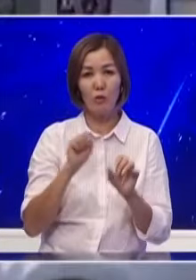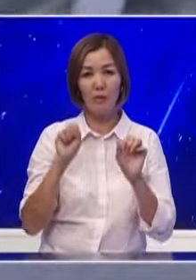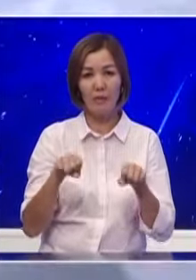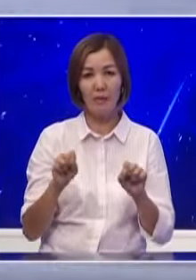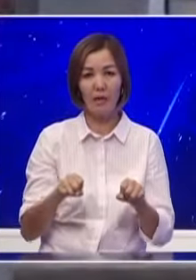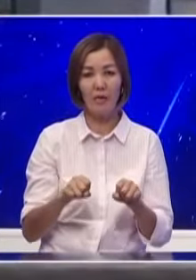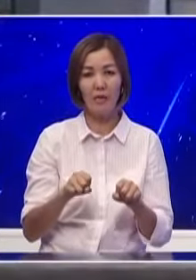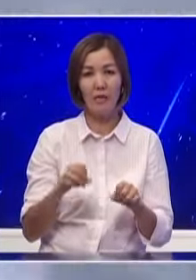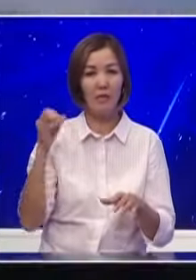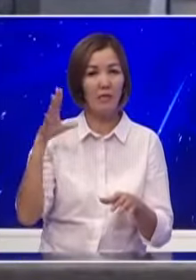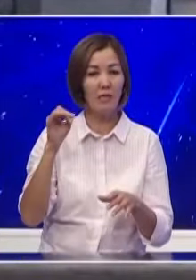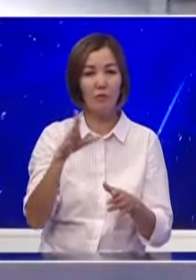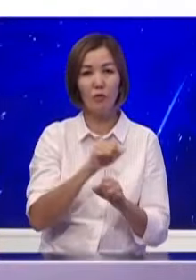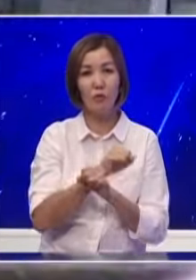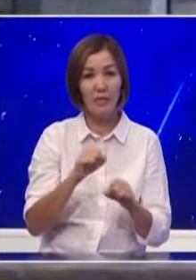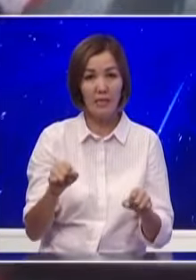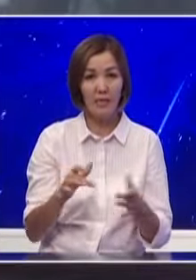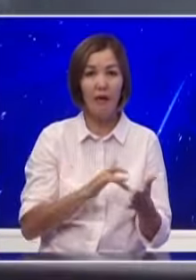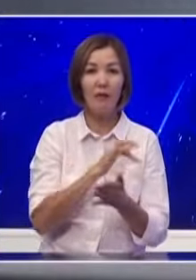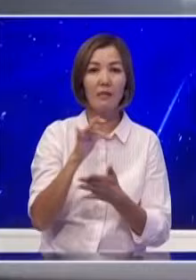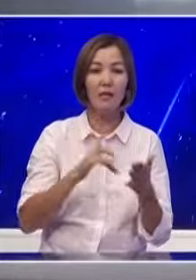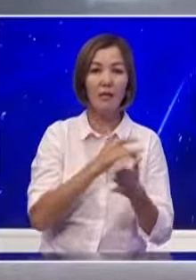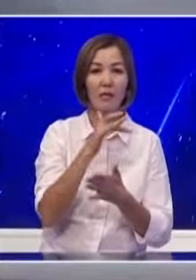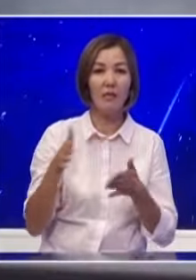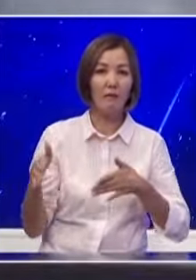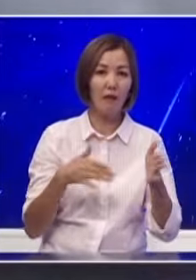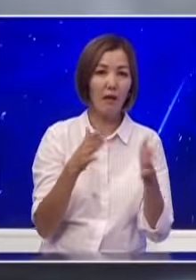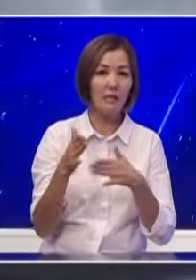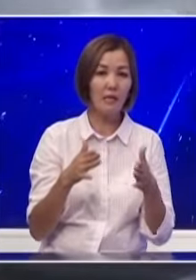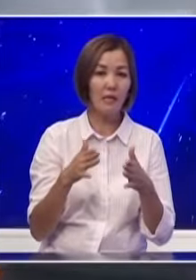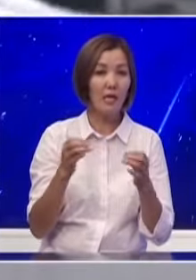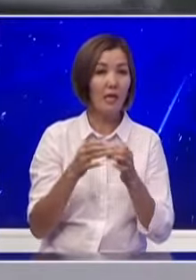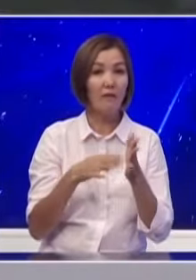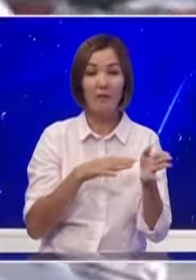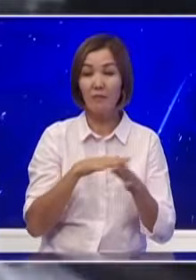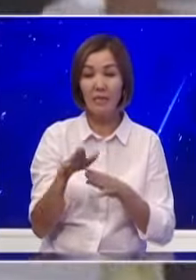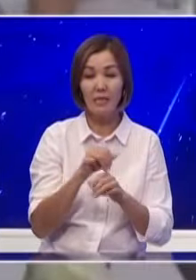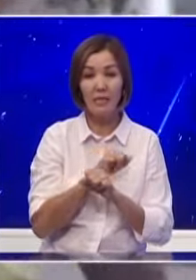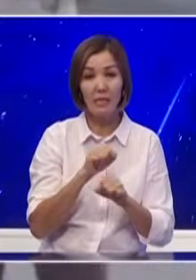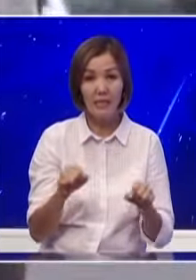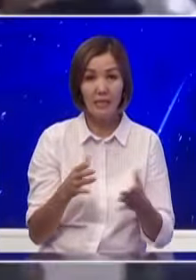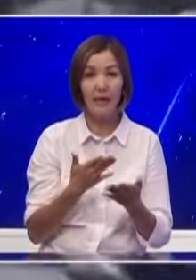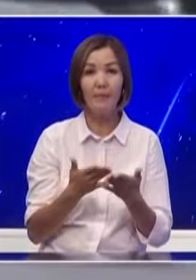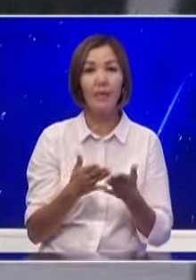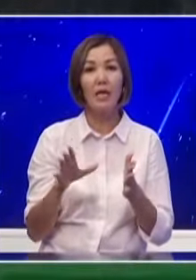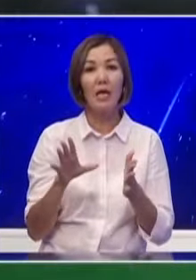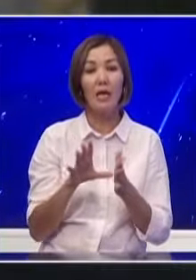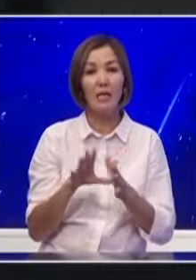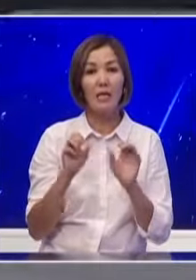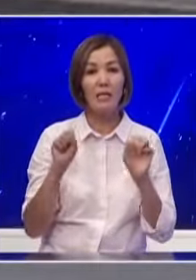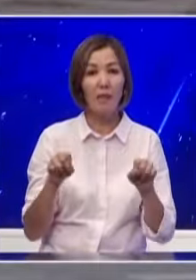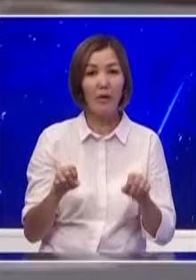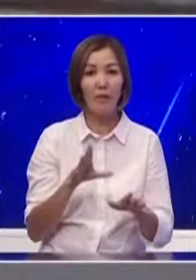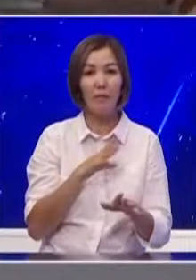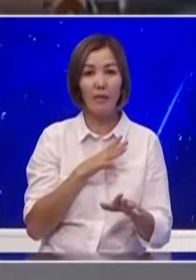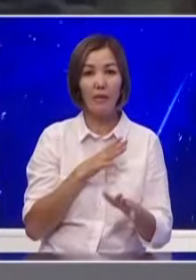на неосвещенных участках, на загородных трассах и несовершеннолетними. Для исключения использования электросамокатов детьми